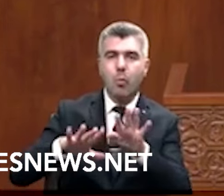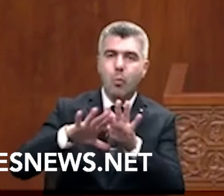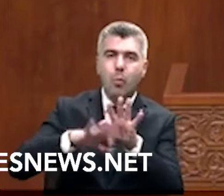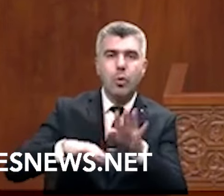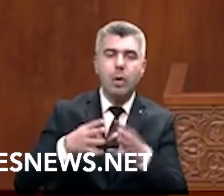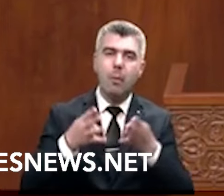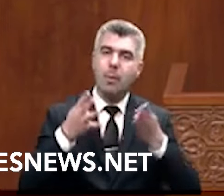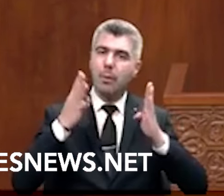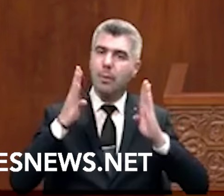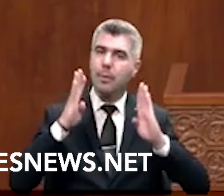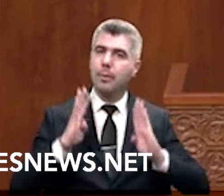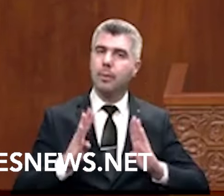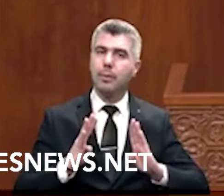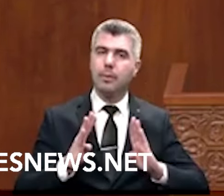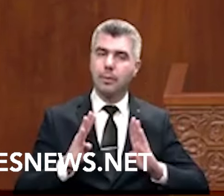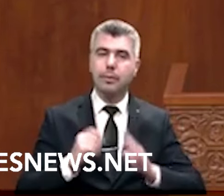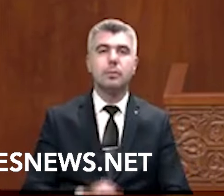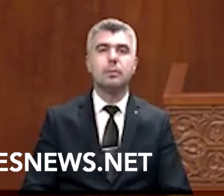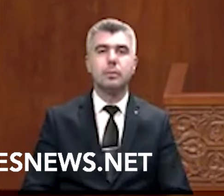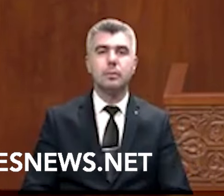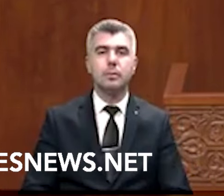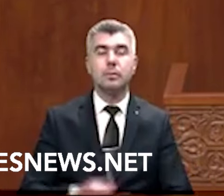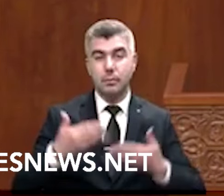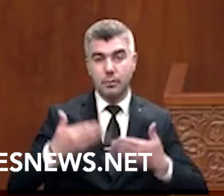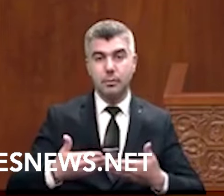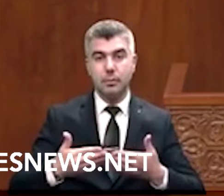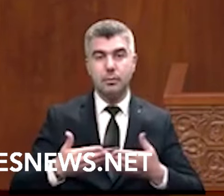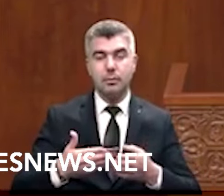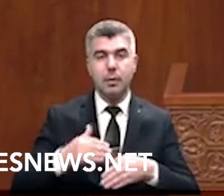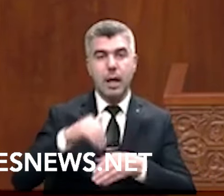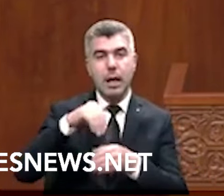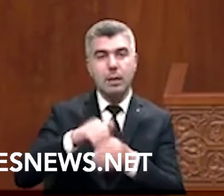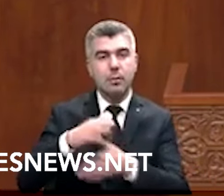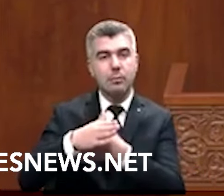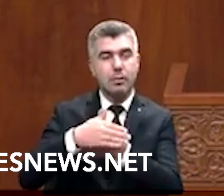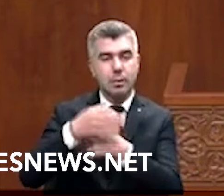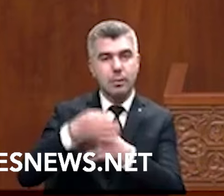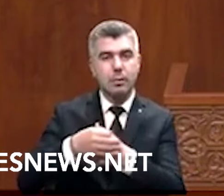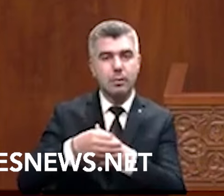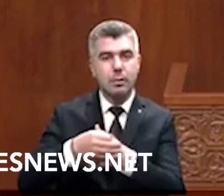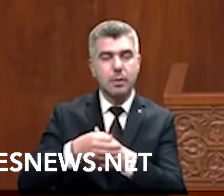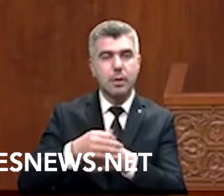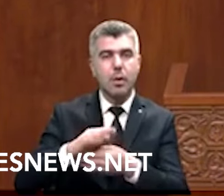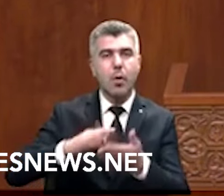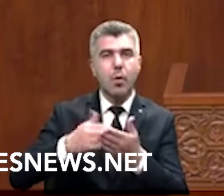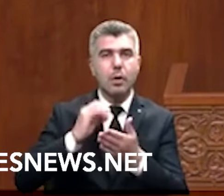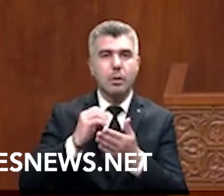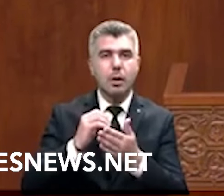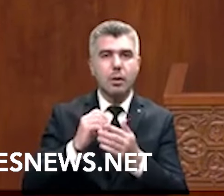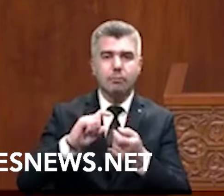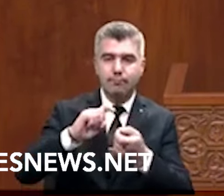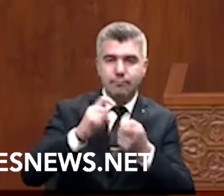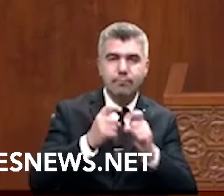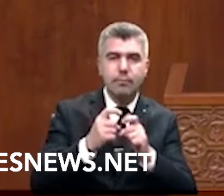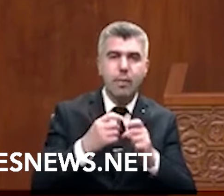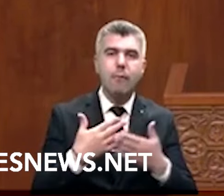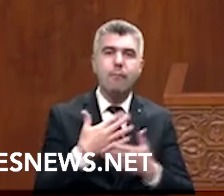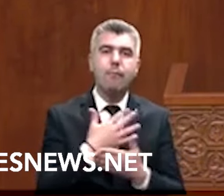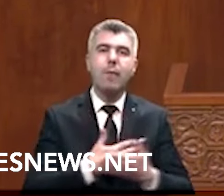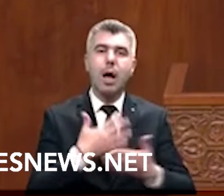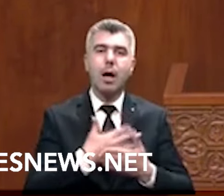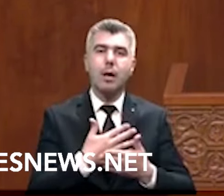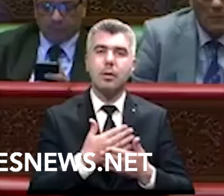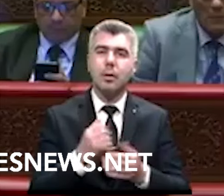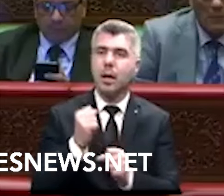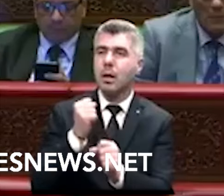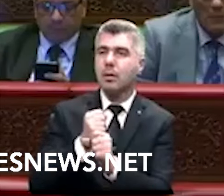بارتياح كبير فاننا في فريق التجمع الوطني الاحرار لن ننساق لمحاوله البعض افساد فرحه الشغيل